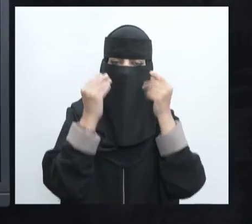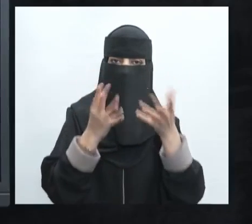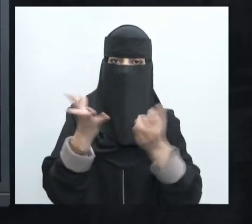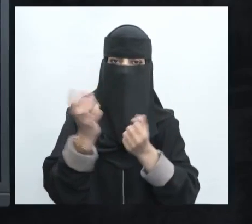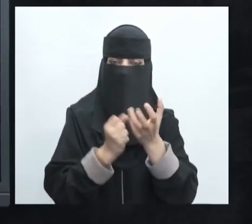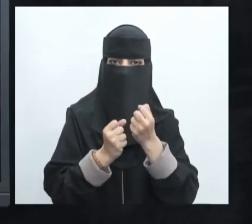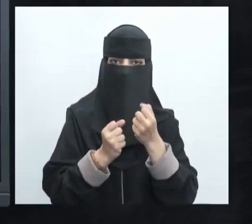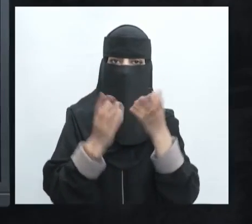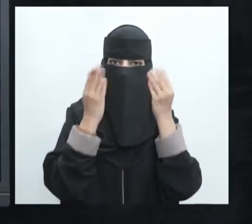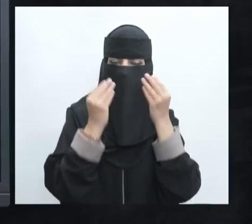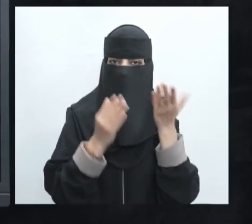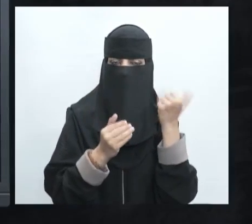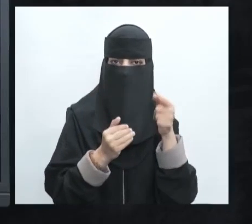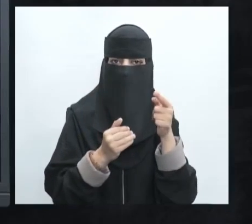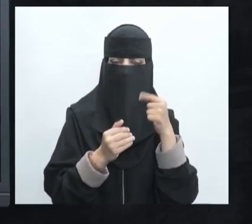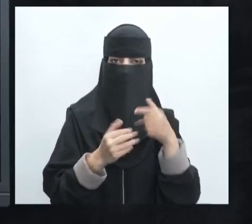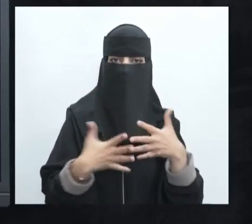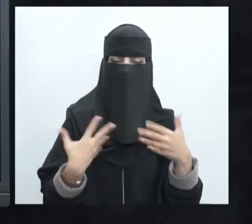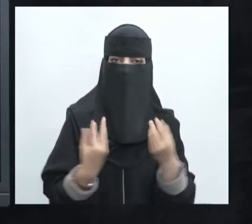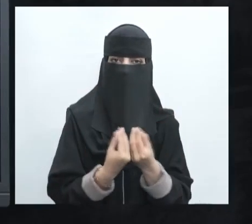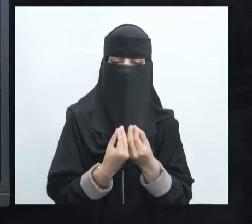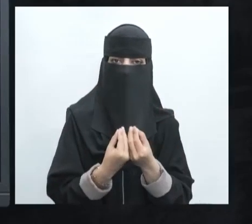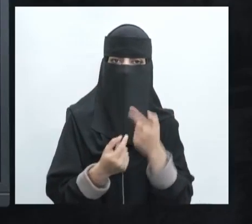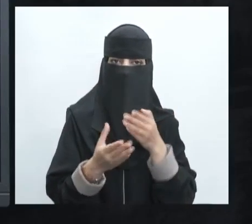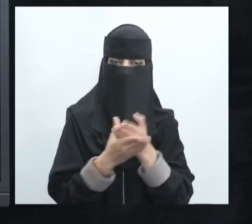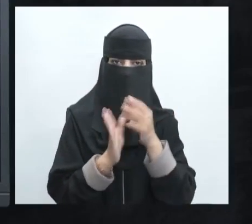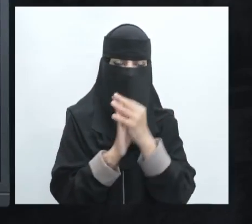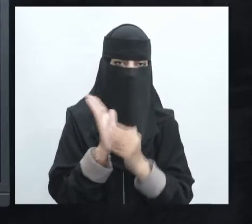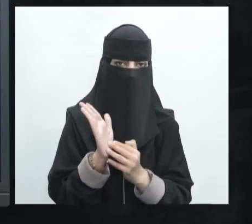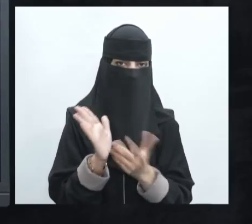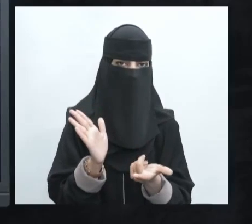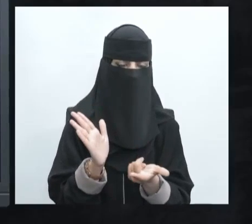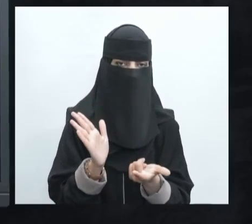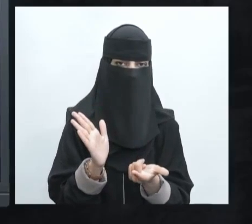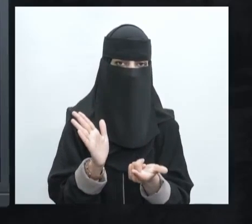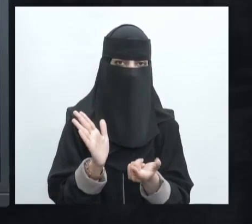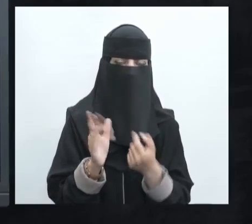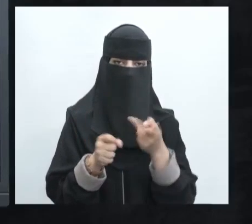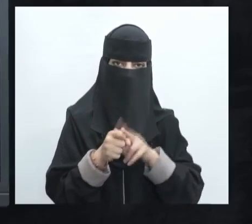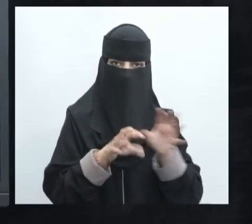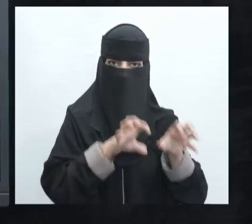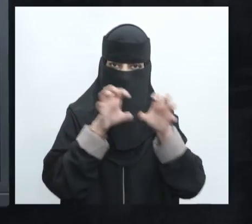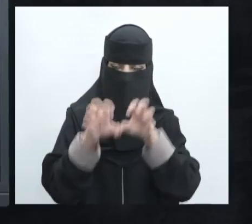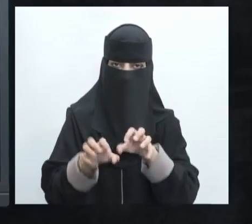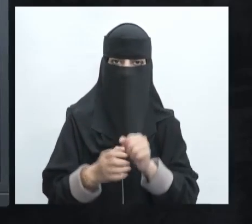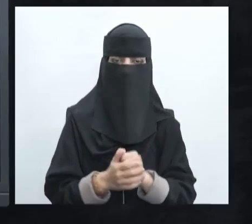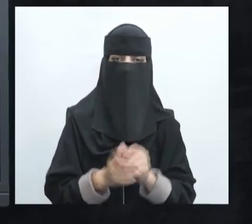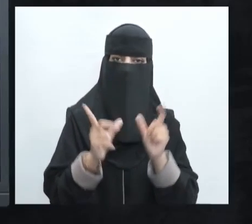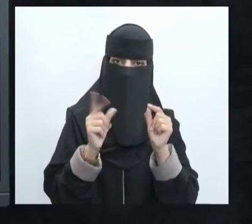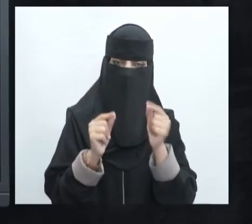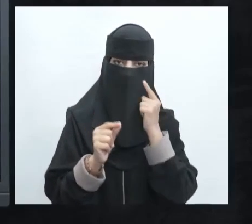التي تعلمتموها واستفدتموها من هذا الدرس؟ نسترجع.